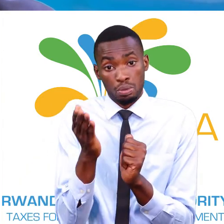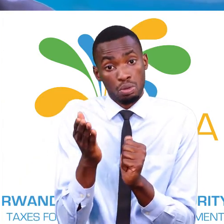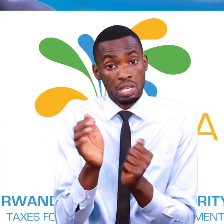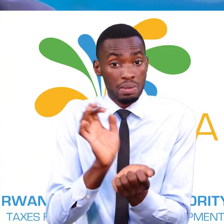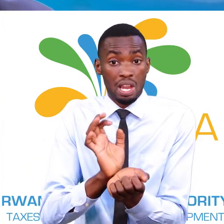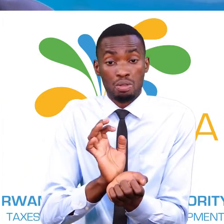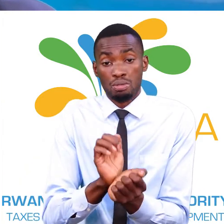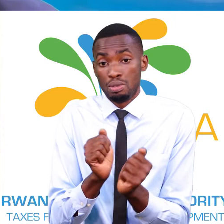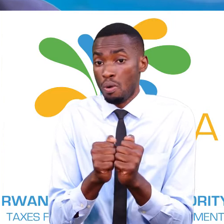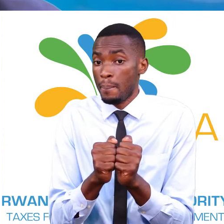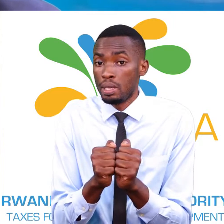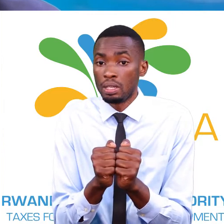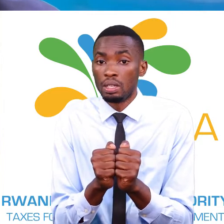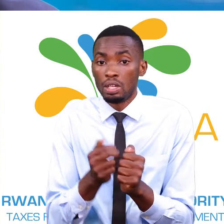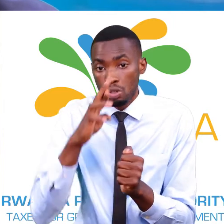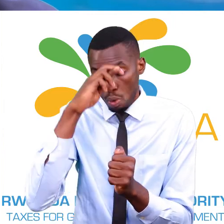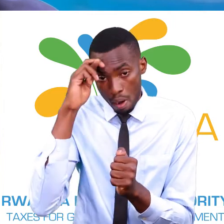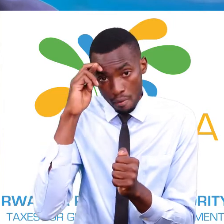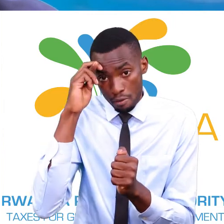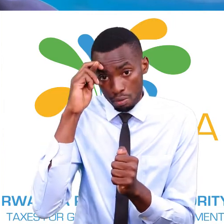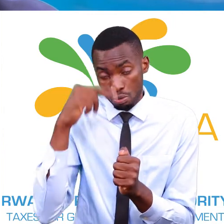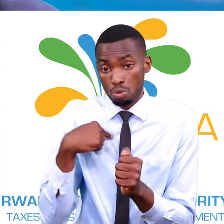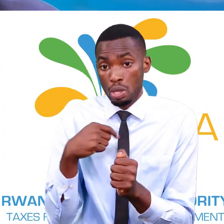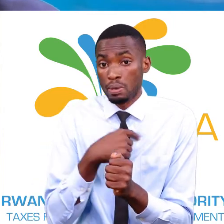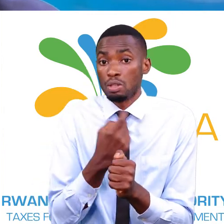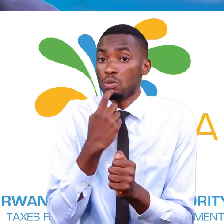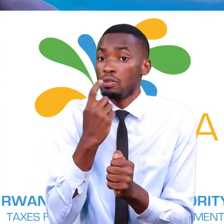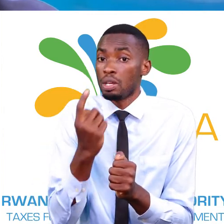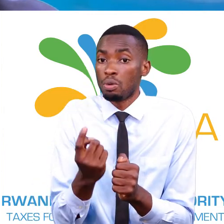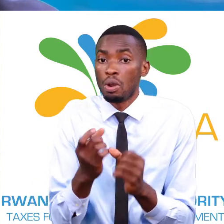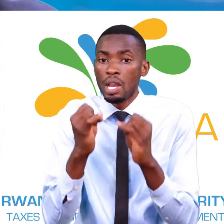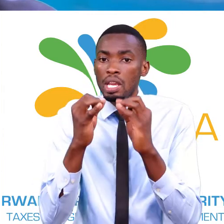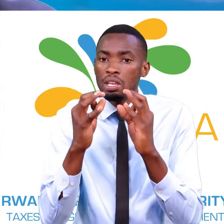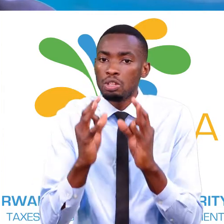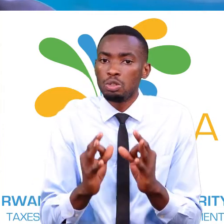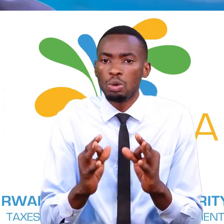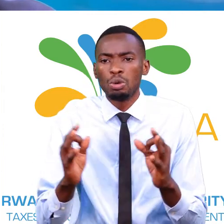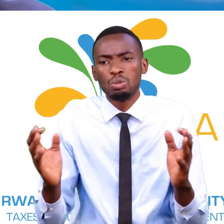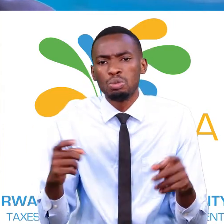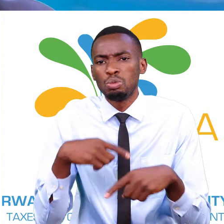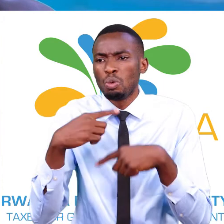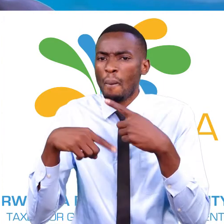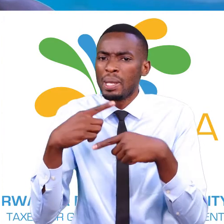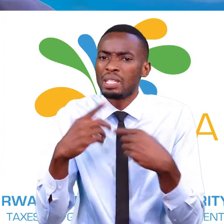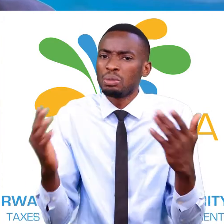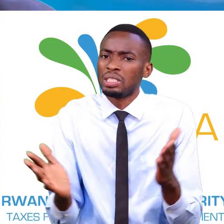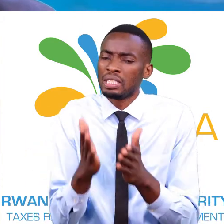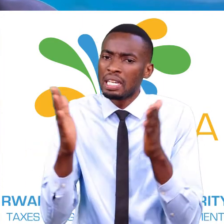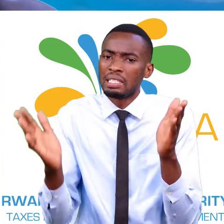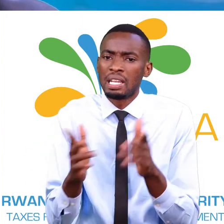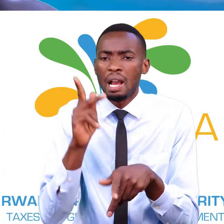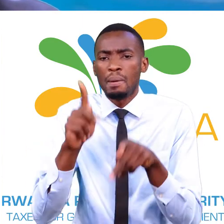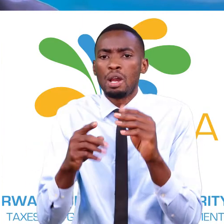biciriritse ni ibihano byinshi ari nayo mpamvu tuvuga ko iyo tujya inama buri gihe n'abagomba gutanga umusoro twibutsa